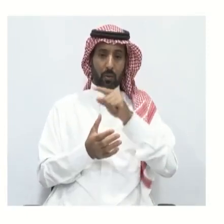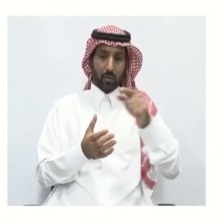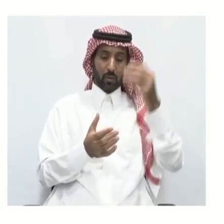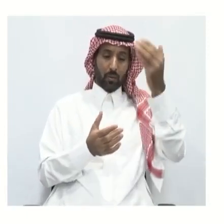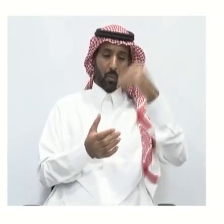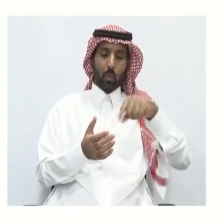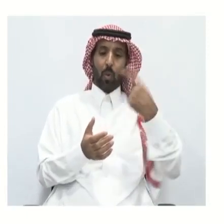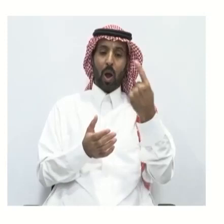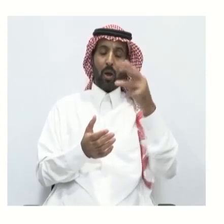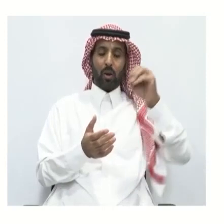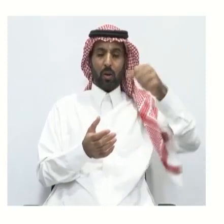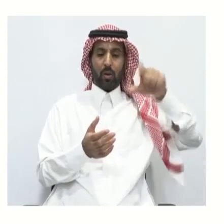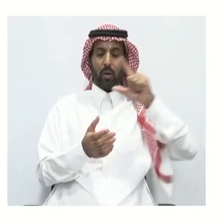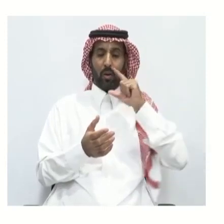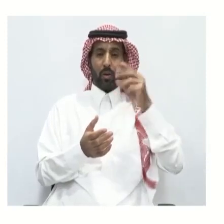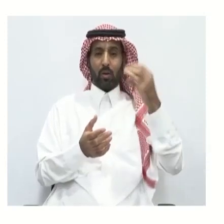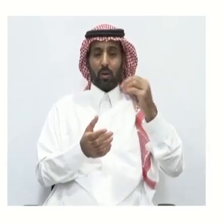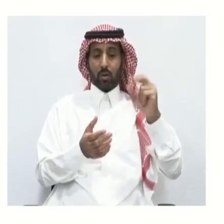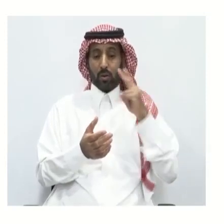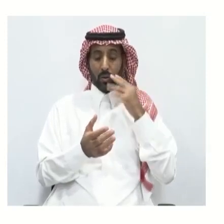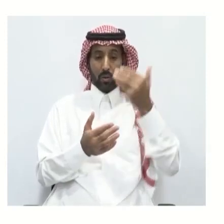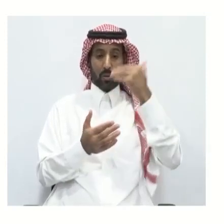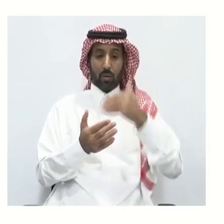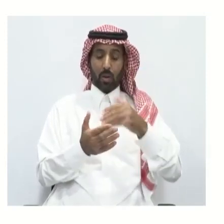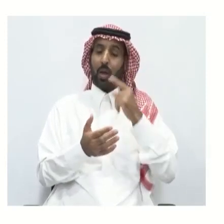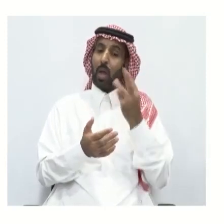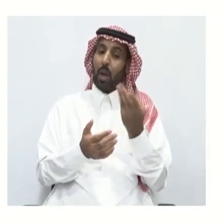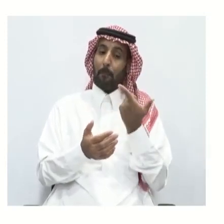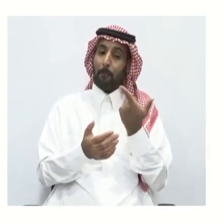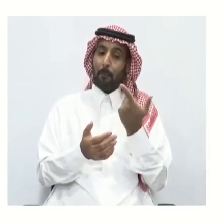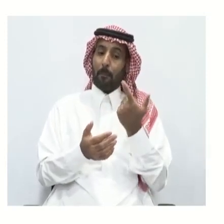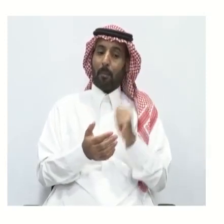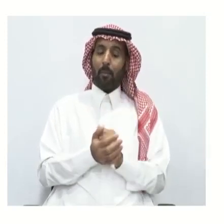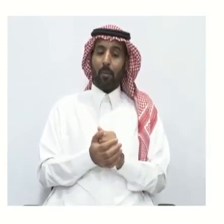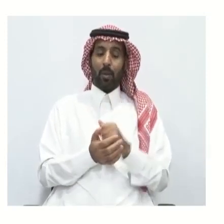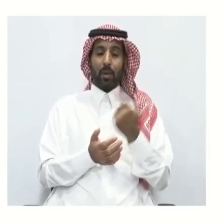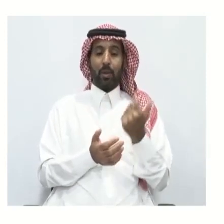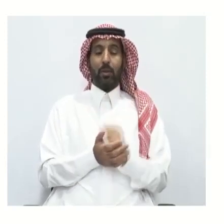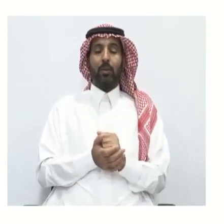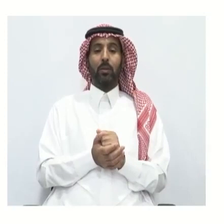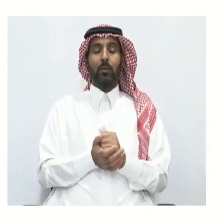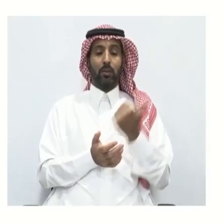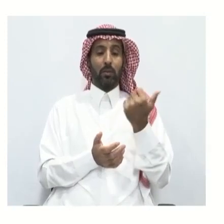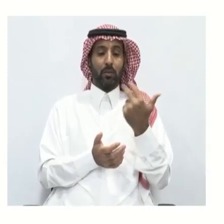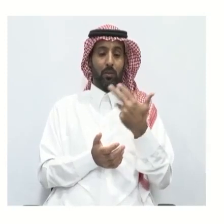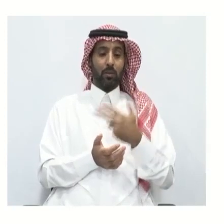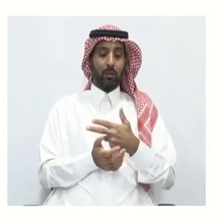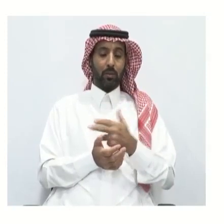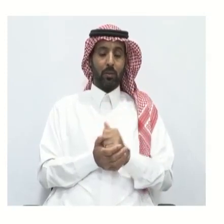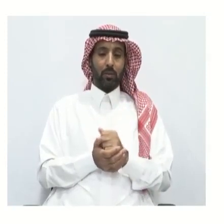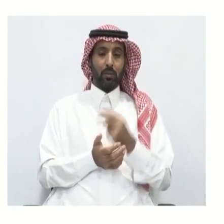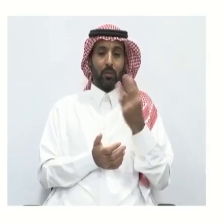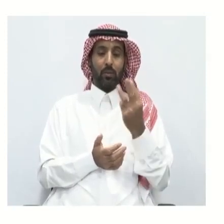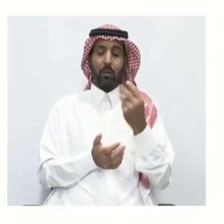عشر من الف مول من النحاس اذا بما انه لدي هنا فقط واحده فنفس القيمه ثلاثه وستين من